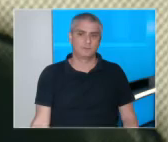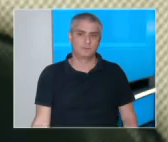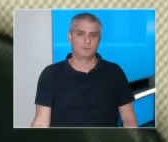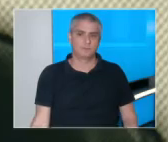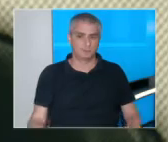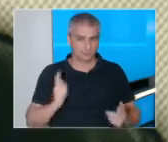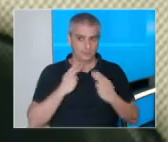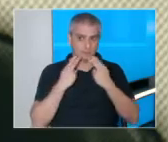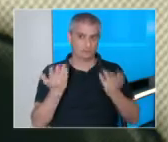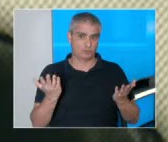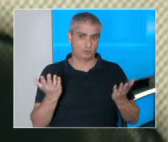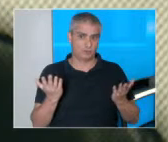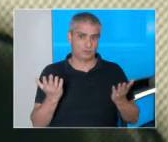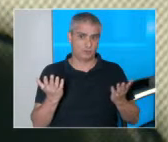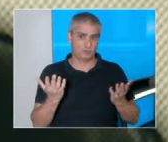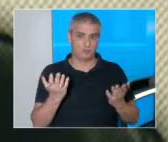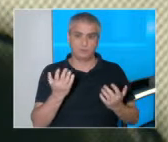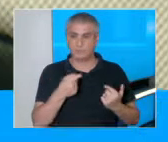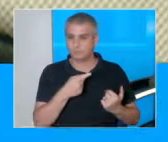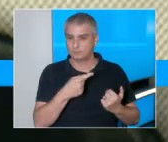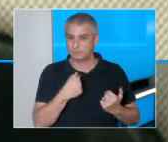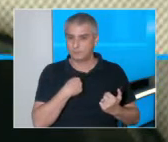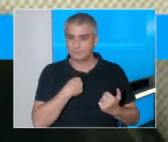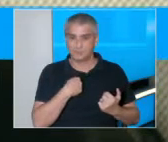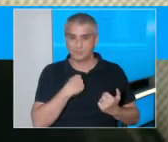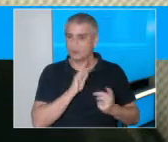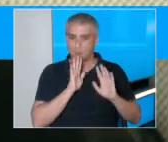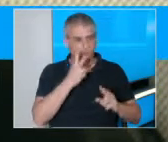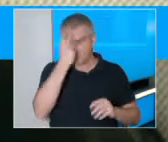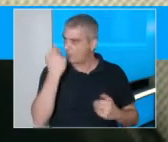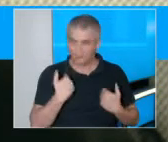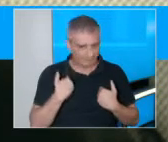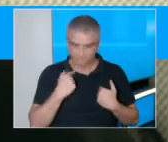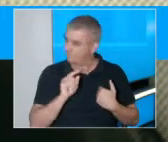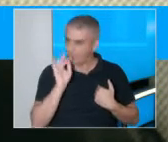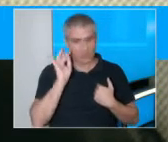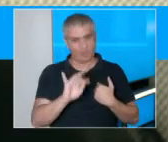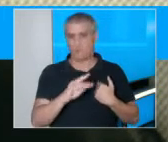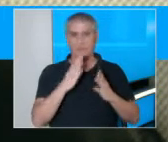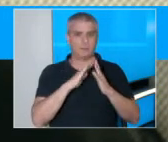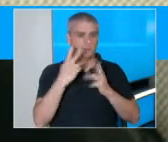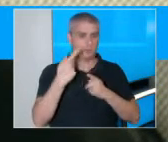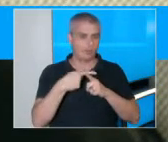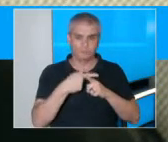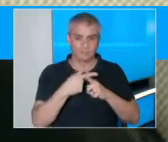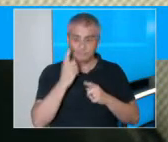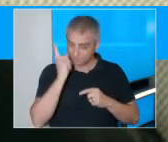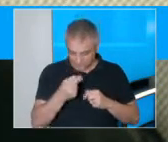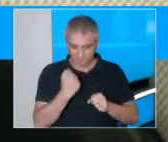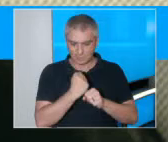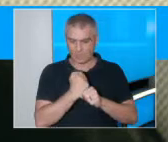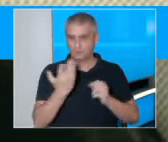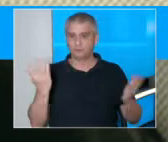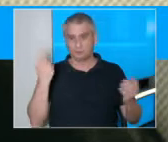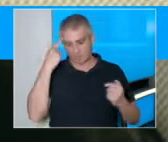תמתין לתשובה. עכשיו הוא מונה לי. אני לא שונא ערבים. ואני לא מתנגד לבית חולים בסכנין, ואם צריך, צריך לעשות